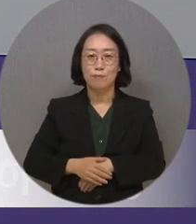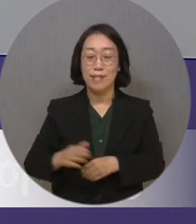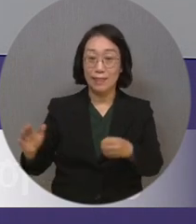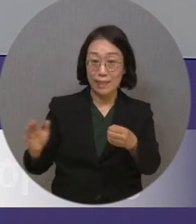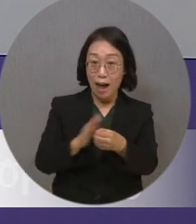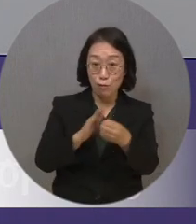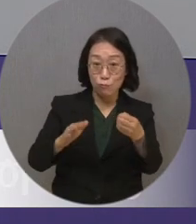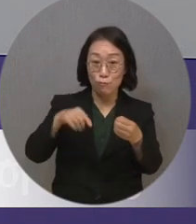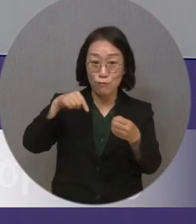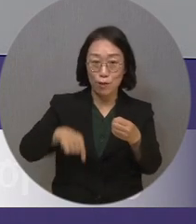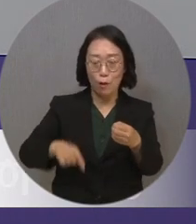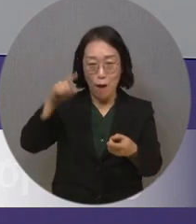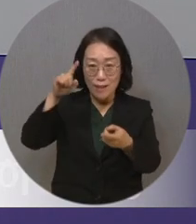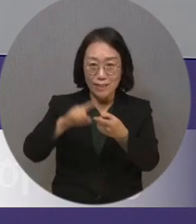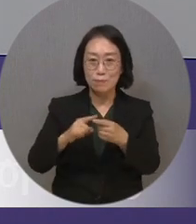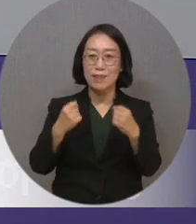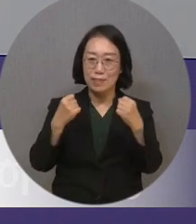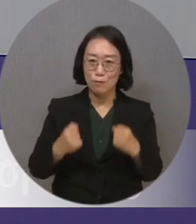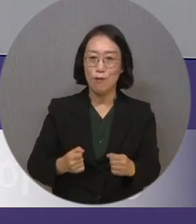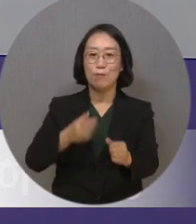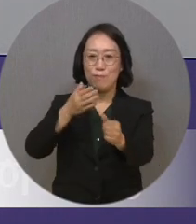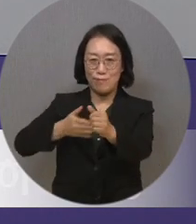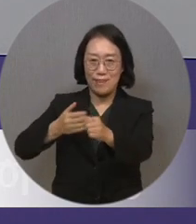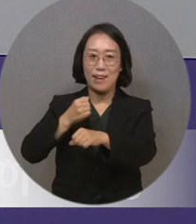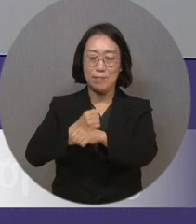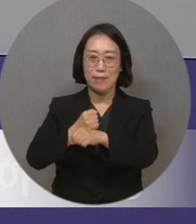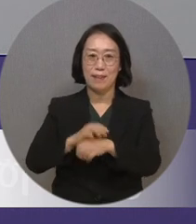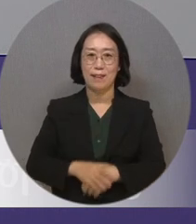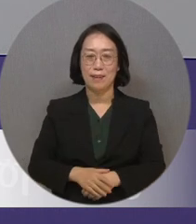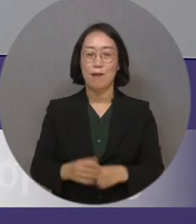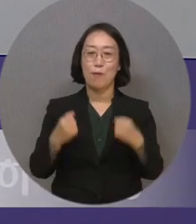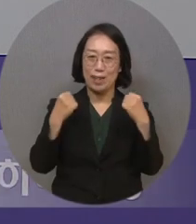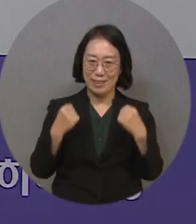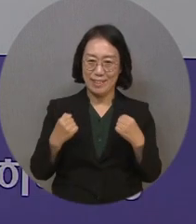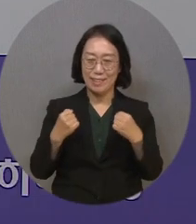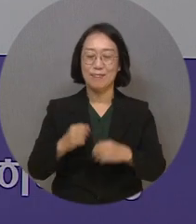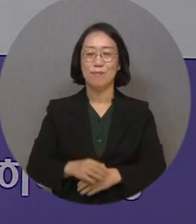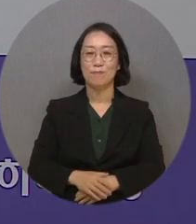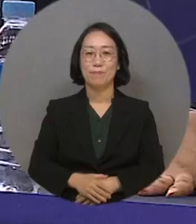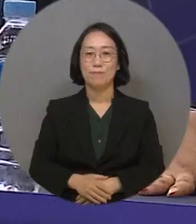탁구 종목에 많은 관심과 응원 부탁드립니다. 파이팅!